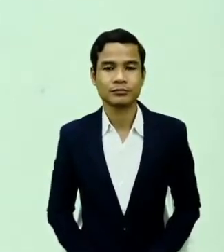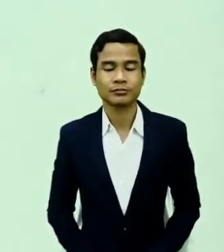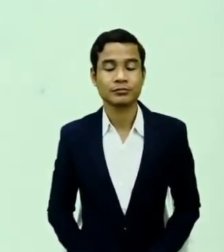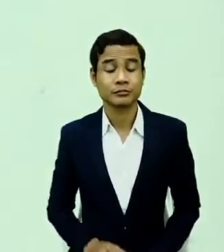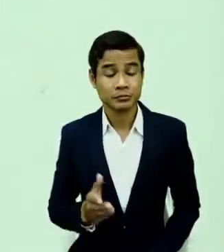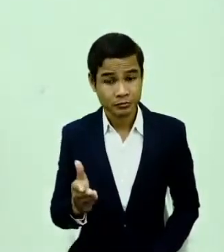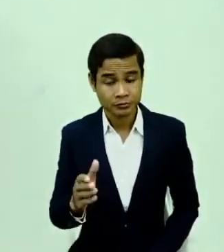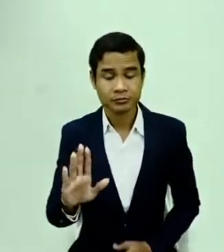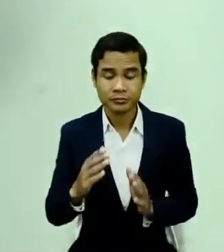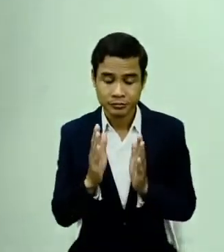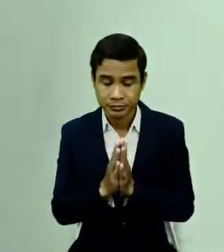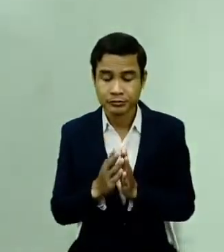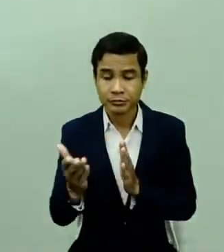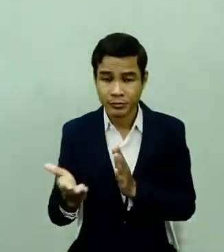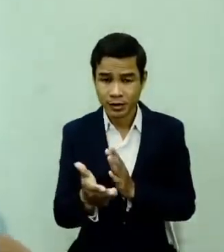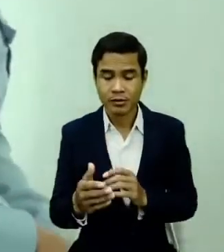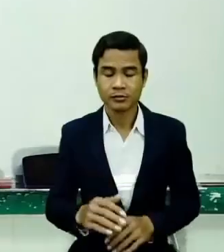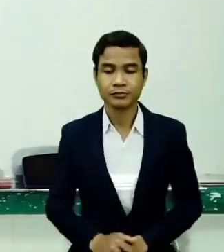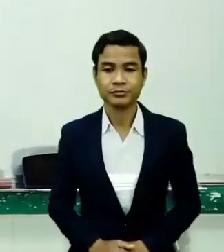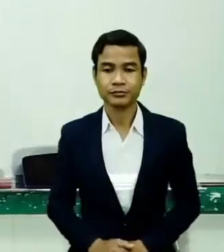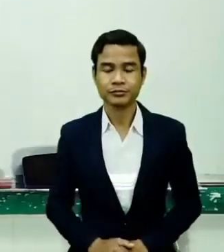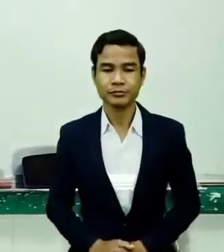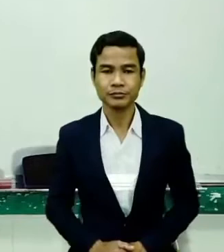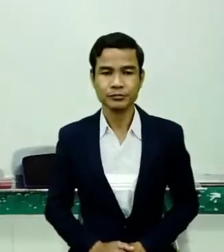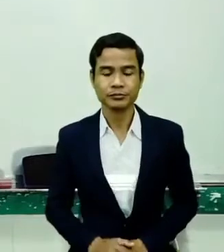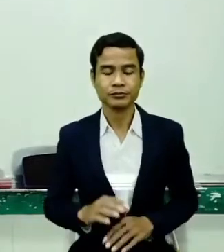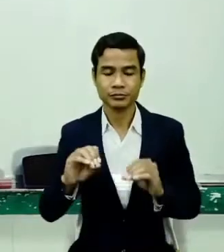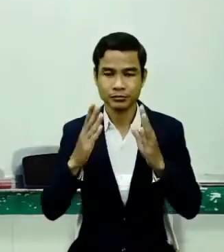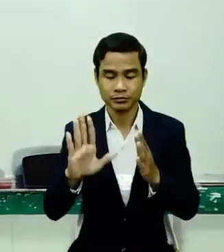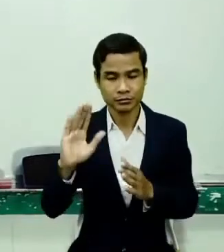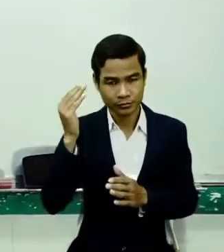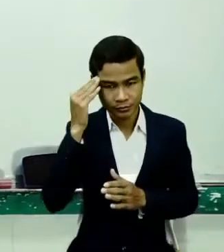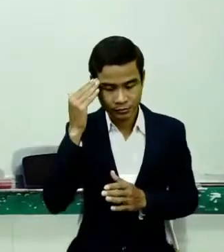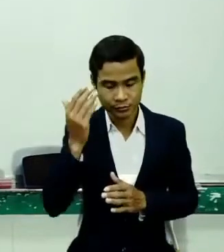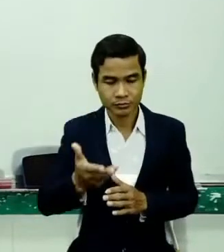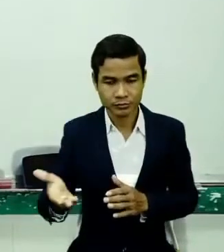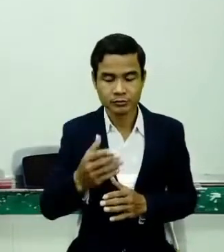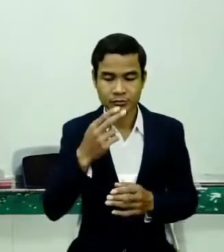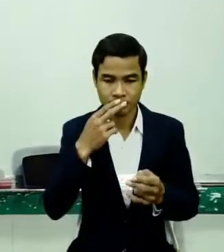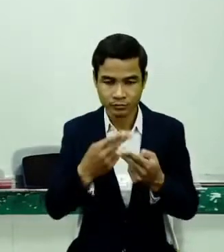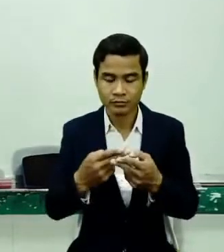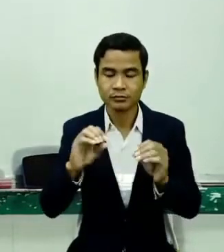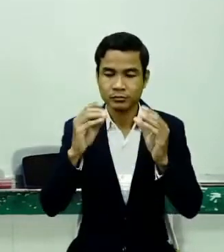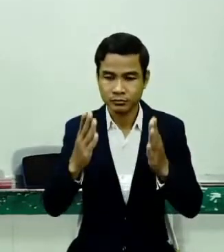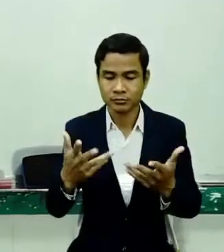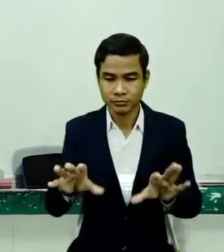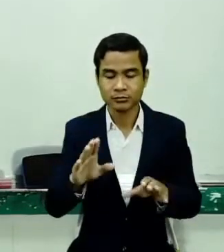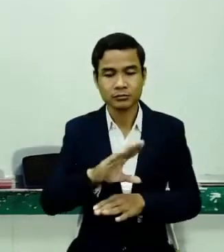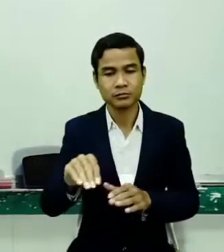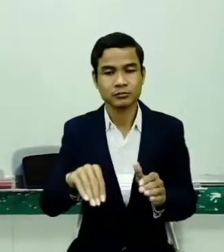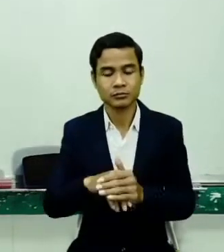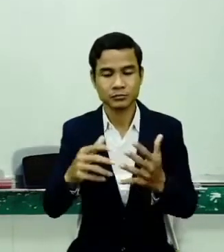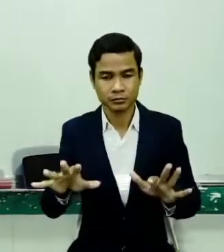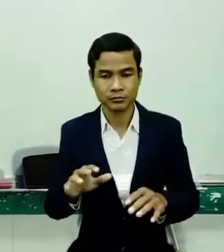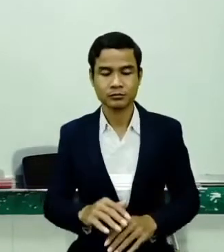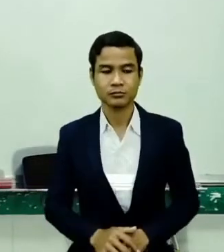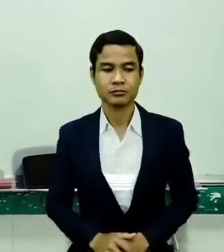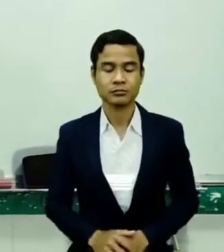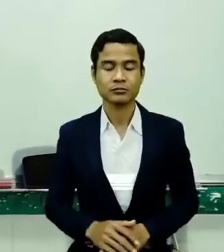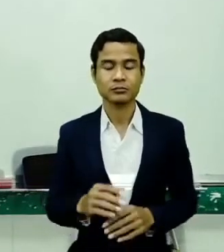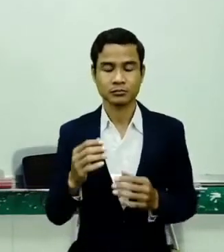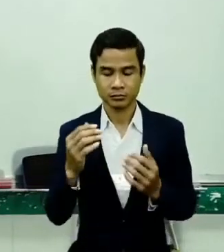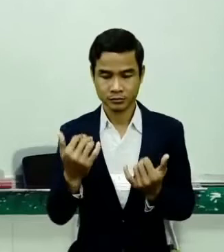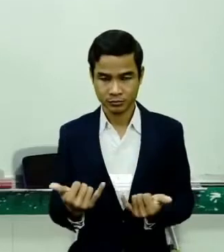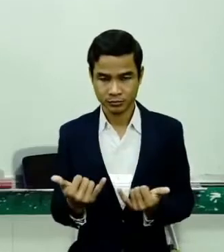ចាអរគុណកូនកូនទាំងអស់គ្នាអ្នកគ្រូសង្ឃឹមថាកូនទាំងអស់គ្នាបានឆ្លើយសំណួរអ្នកគ្រូចប់ហើយណាចាអញ្ចឹ